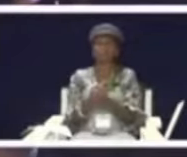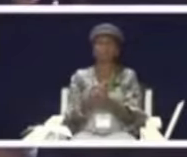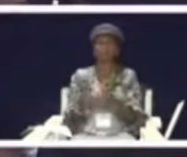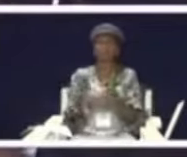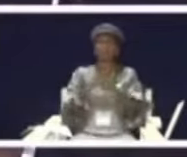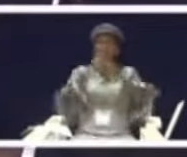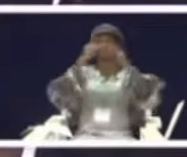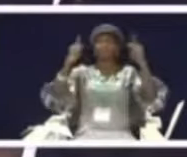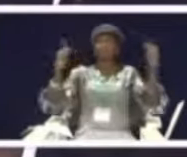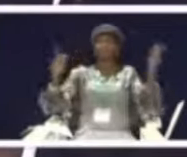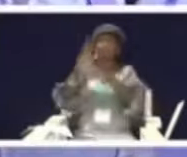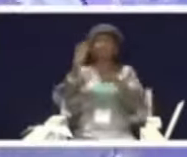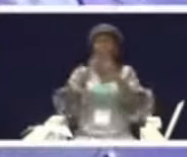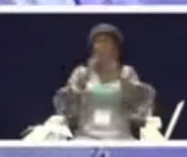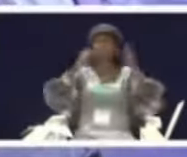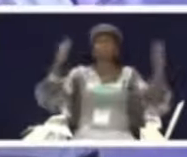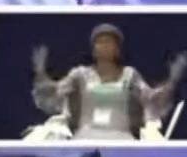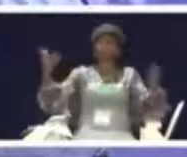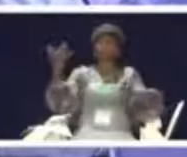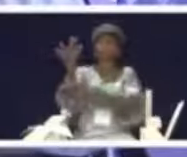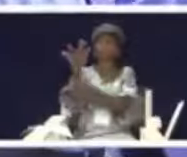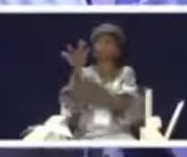Ọlọ́wọ́ gbọgbọrọ.